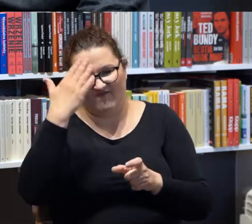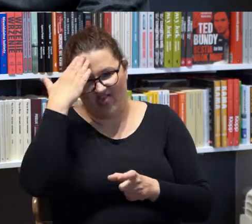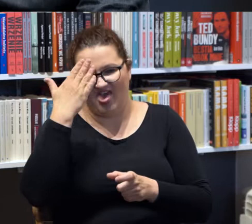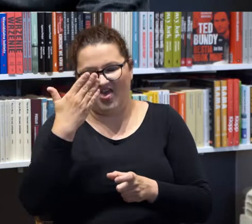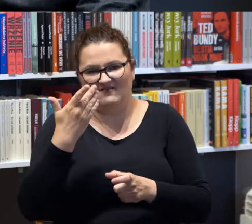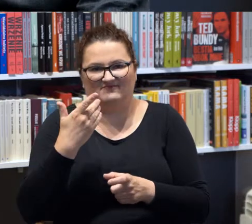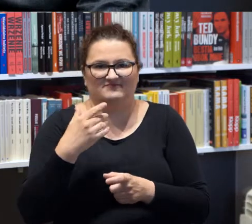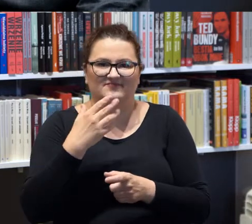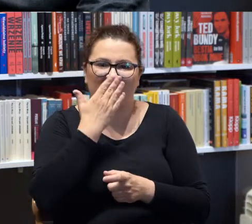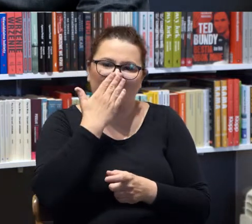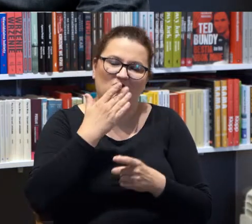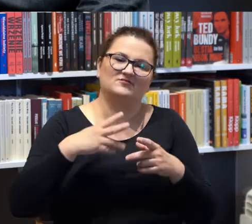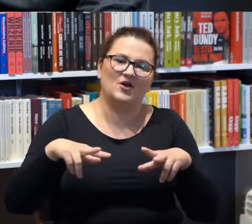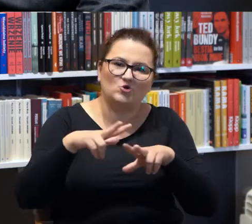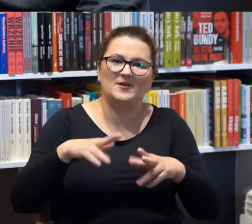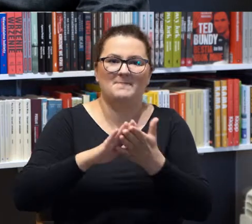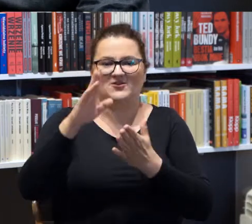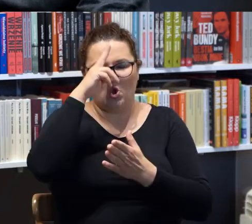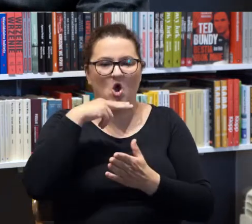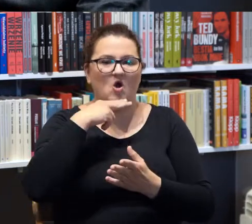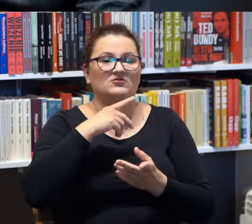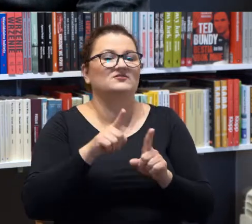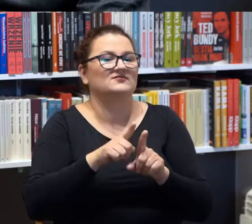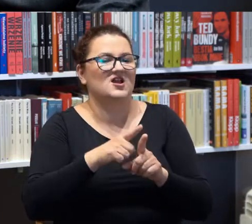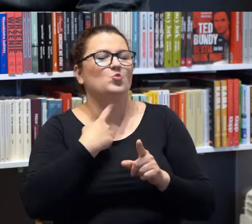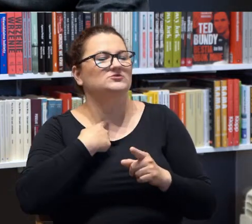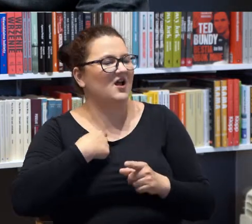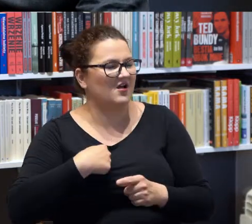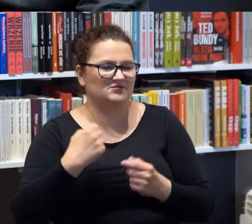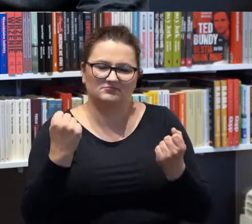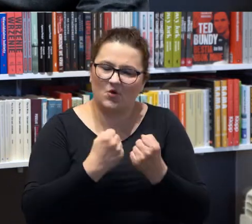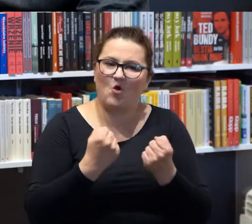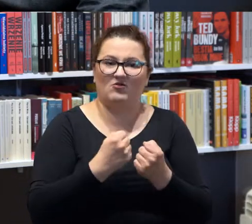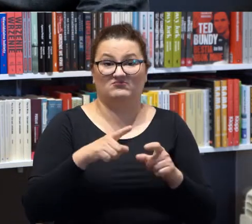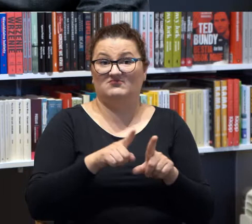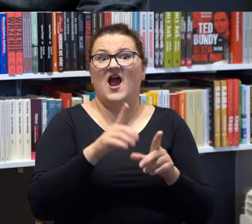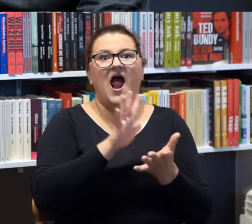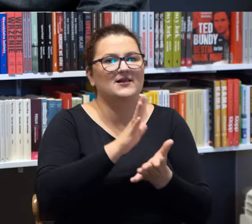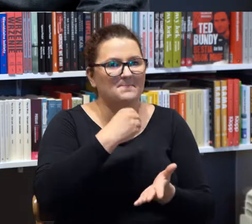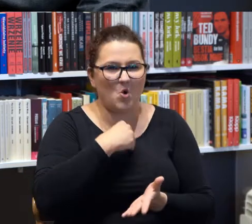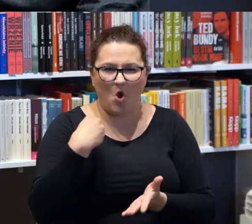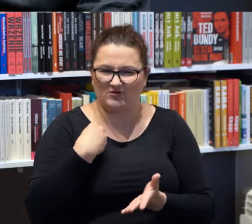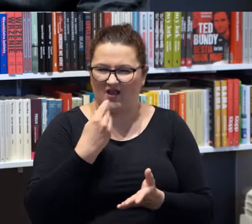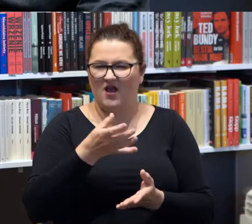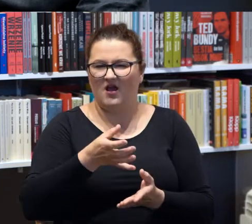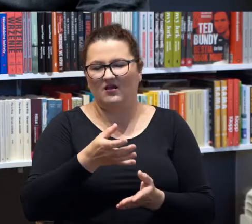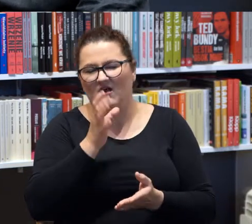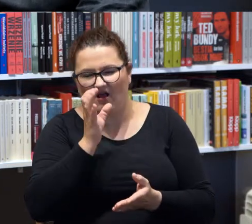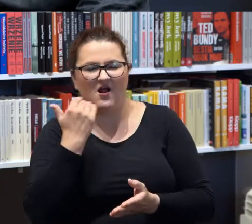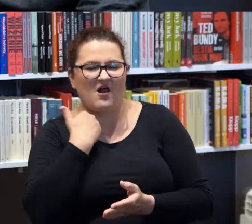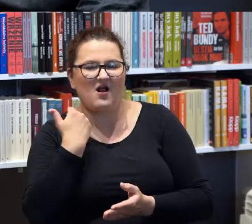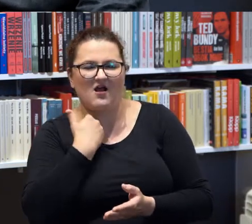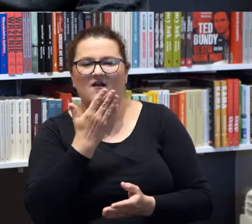jest to rzecz o sile uzależnienia, o polskiej obyczajowości, o tym, czym w ogóle jest picie. Jest to też rzecz